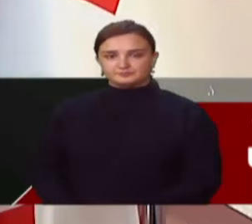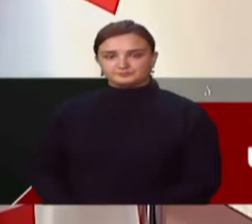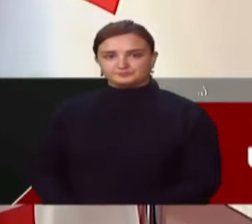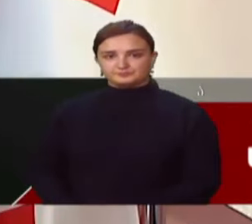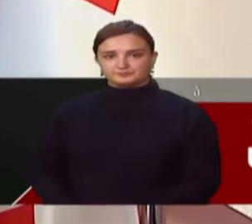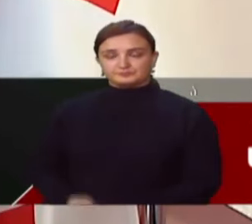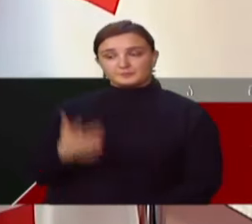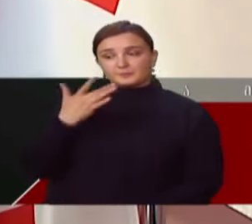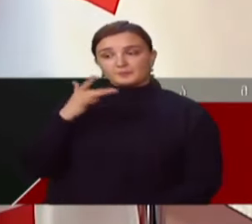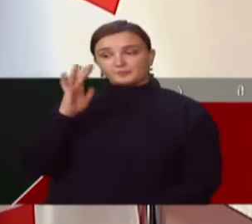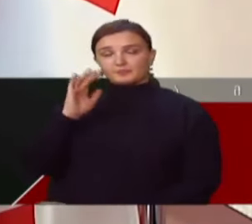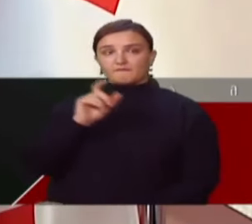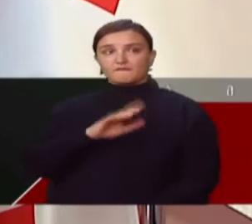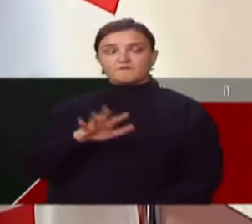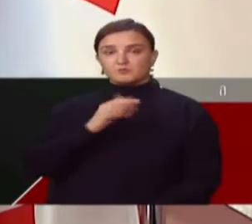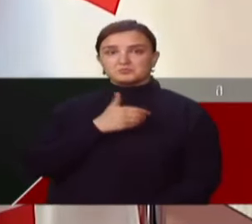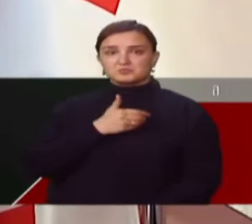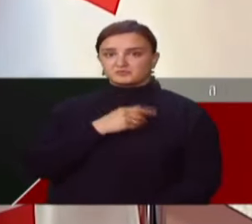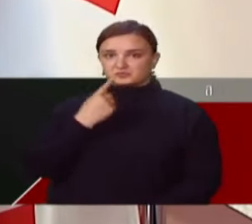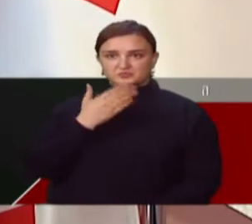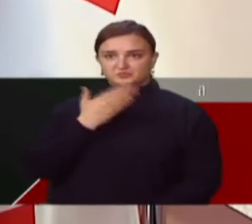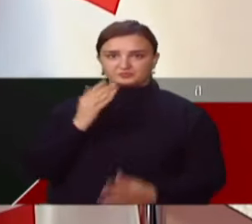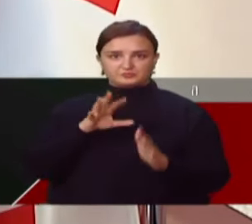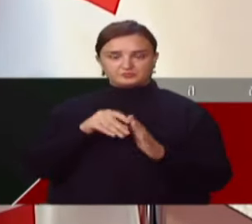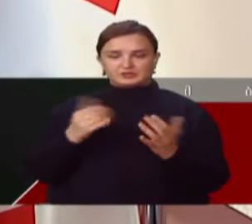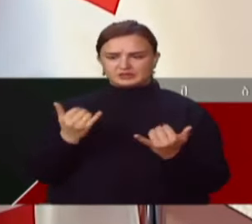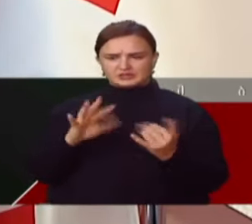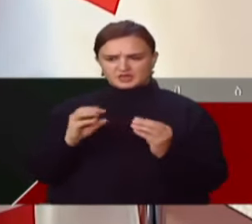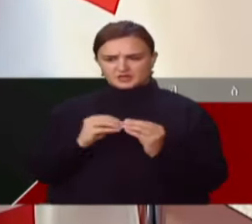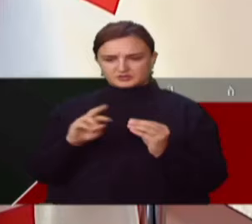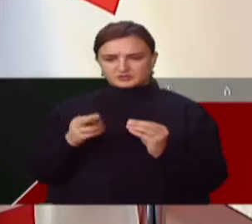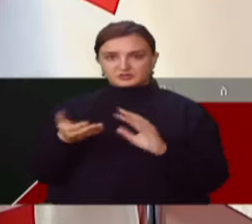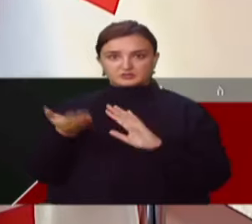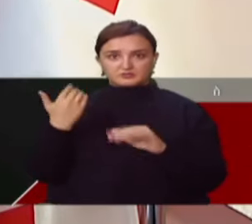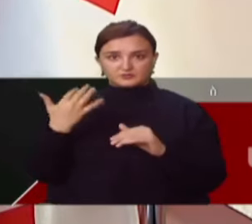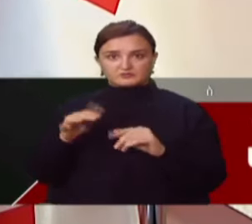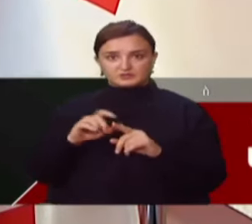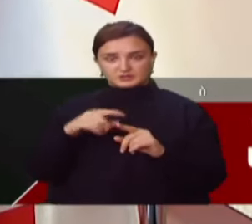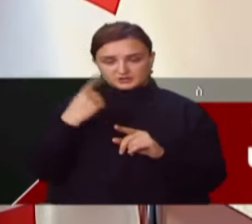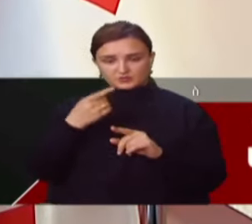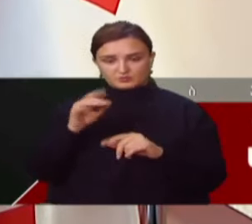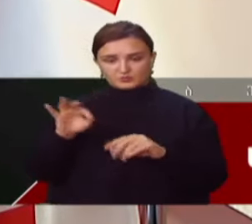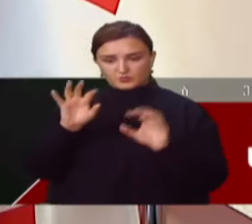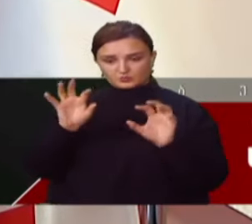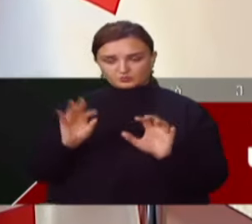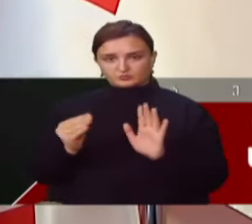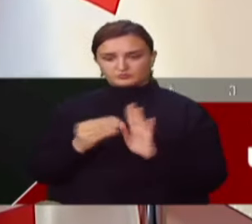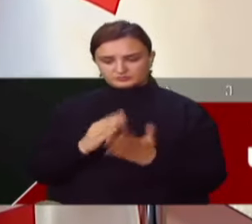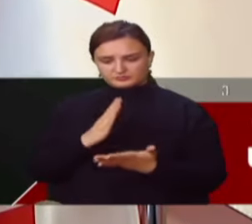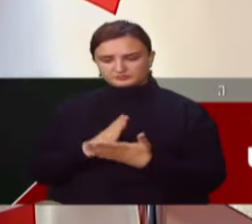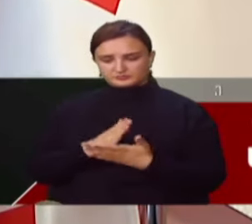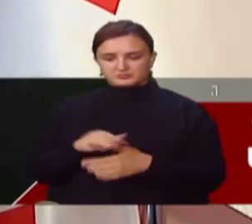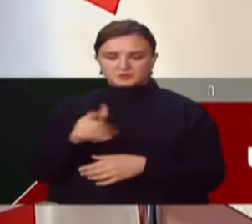არ გამოთქვეს სურვილი შესვლაზე. ეს დღეს კი არა, უკვე 10 წელზე მეტია საუბარია, კონსტიტუციაშიც არის შეტანილი, მაგრამ